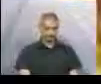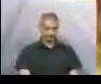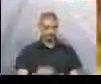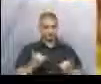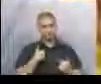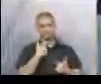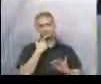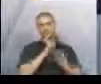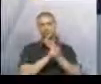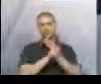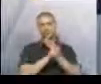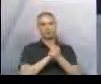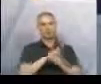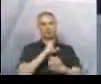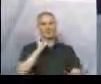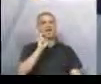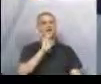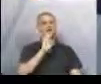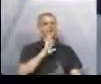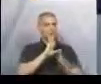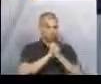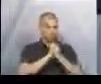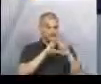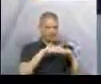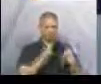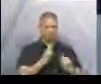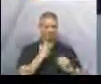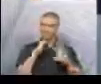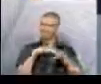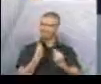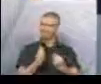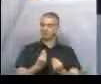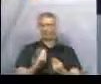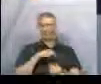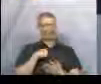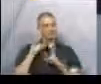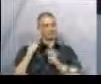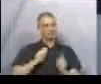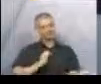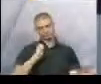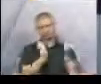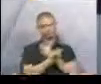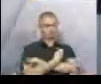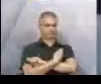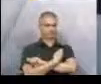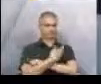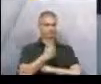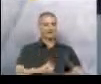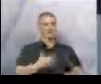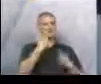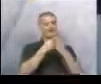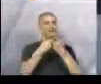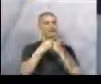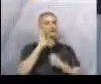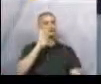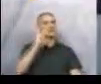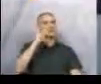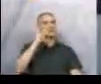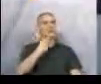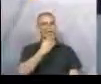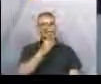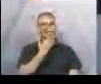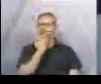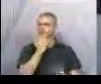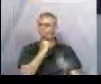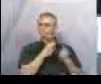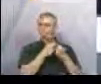עכשיו אנחנו אומרים שלום לערן ברוך. ערן, שלום, ערב טוב לך. ערב טוב. אנחנו במעבר חד מאוד, צריך לומר, מנכ"ל ארגון בינה. ספר לנו על